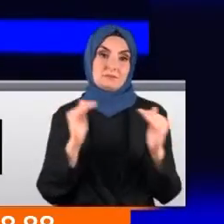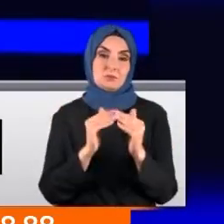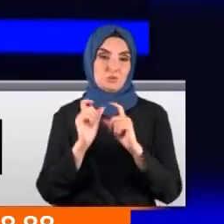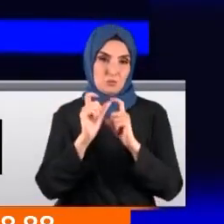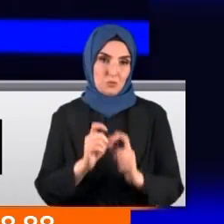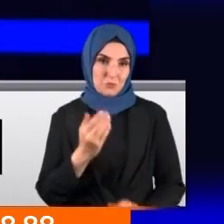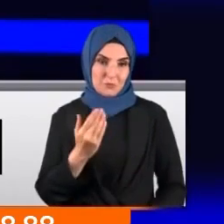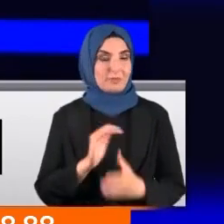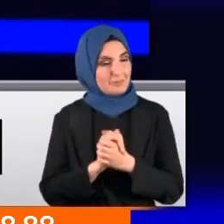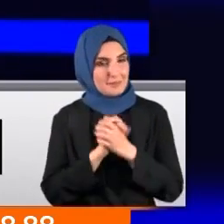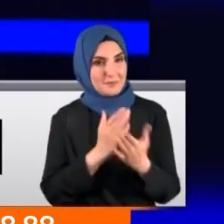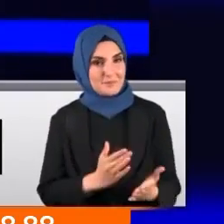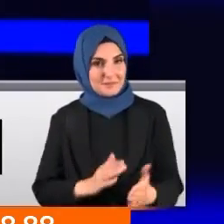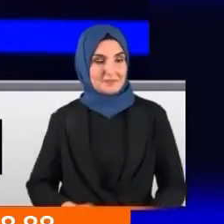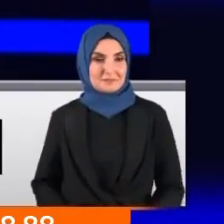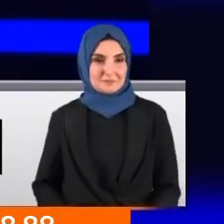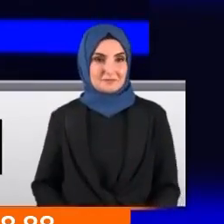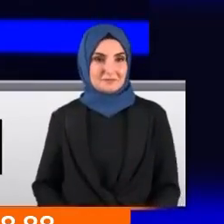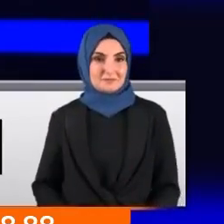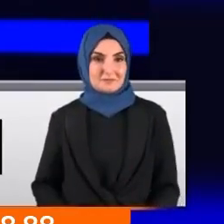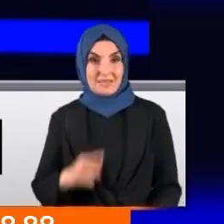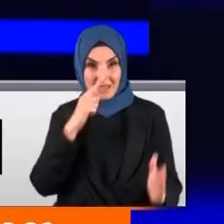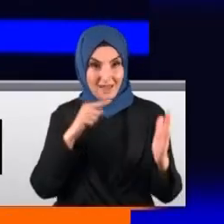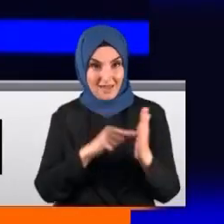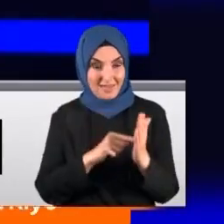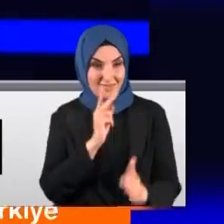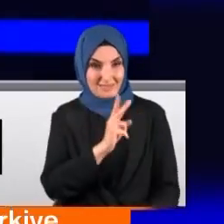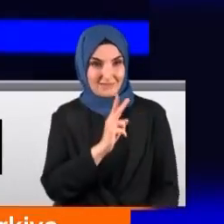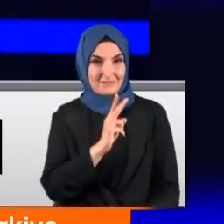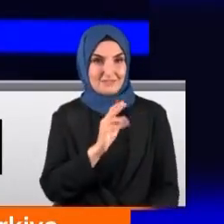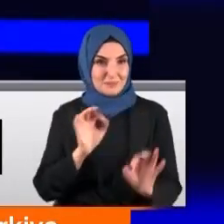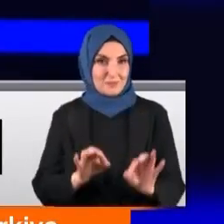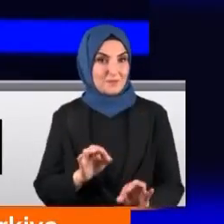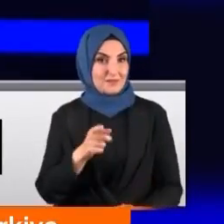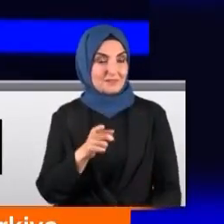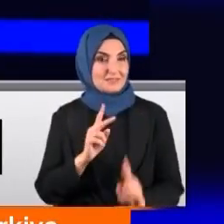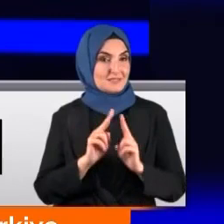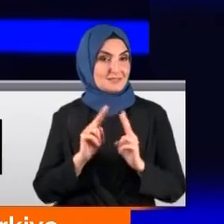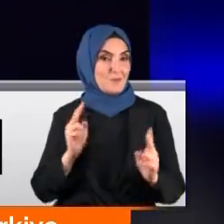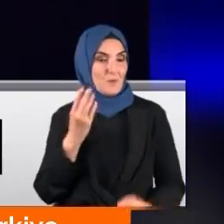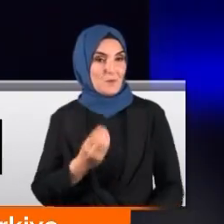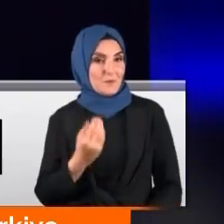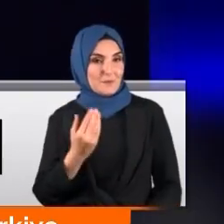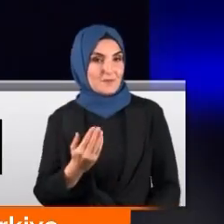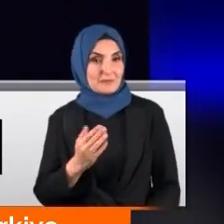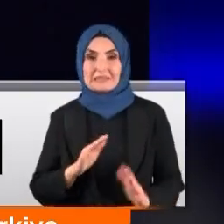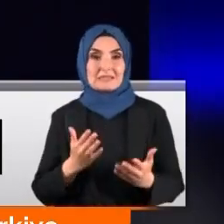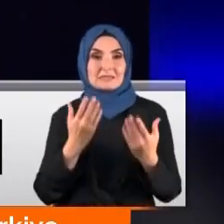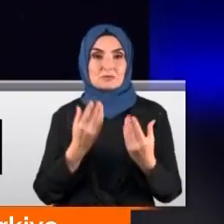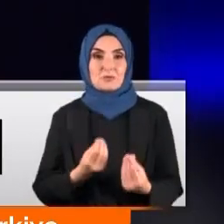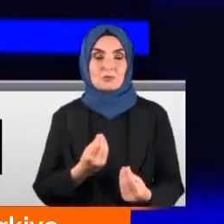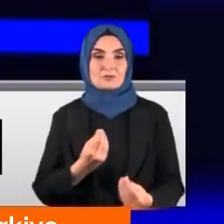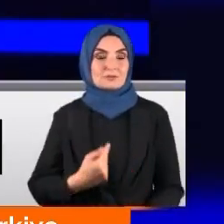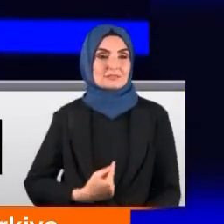ediyorum. Ve sıra geldi hedefine. Evet, inşallah olur. Umarım. Nasıl hissediyorsun şu an?